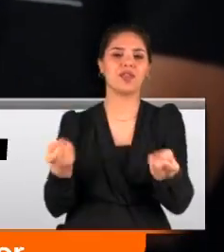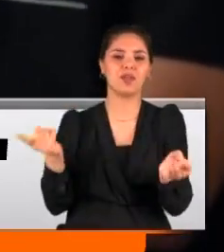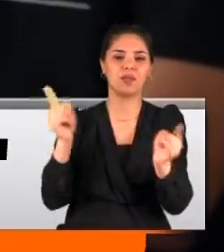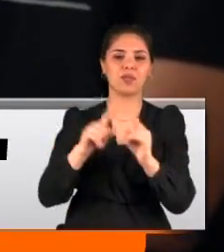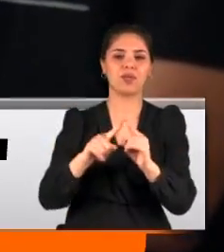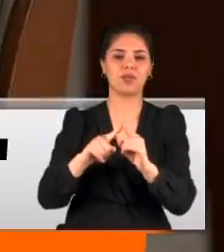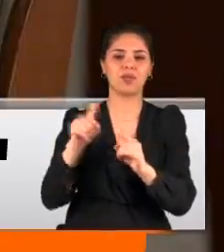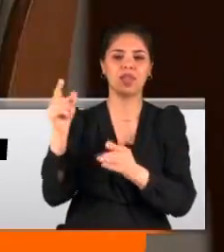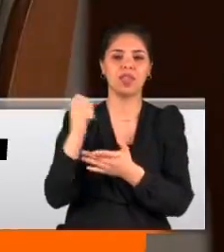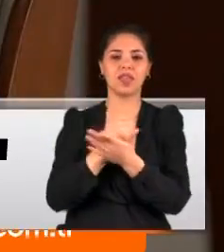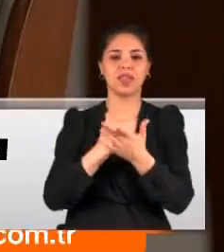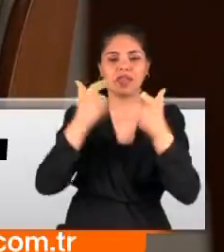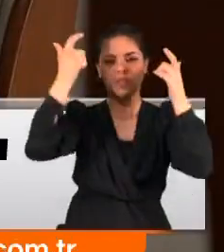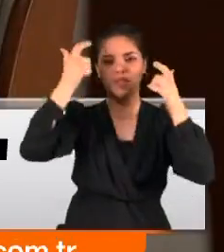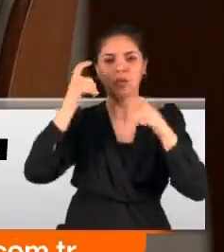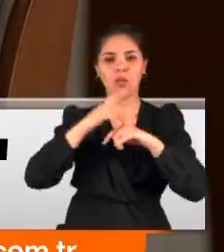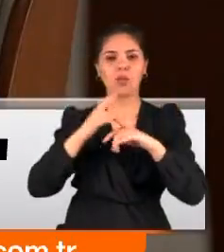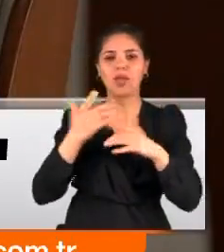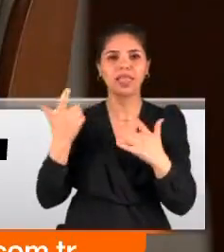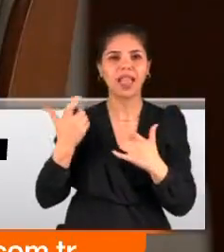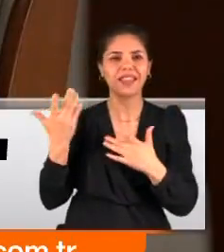arkadaşımız söz almak istiyor. Hangi ülkeden?